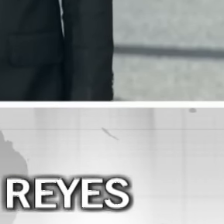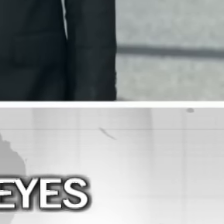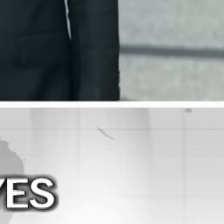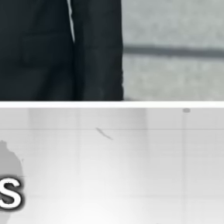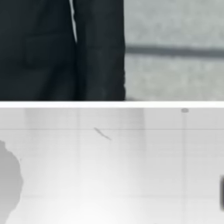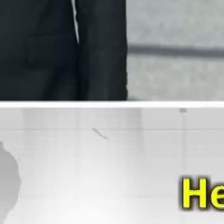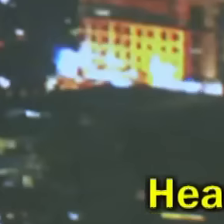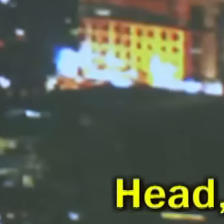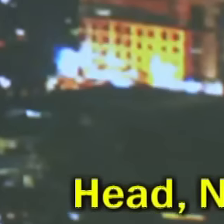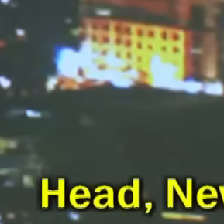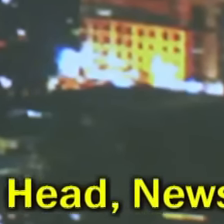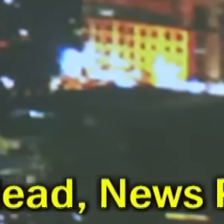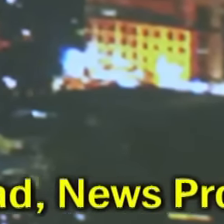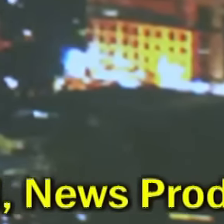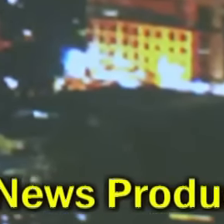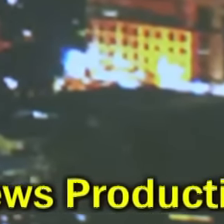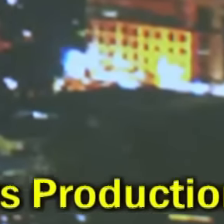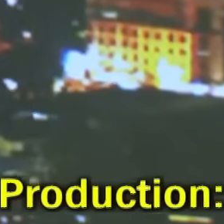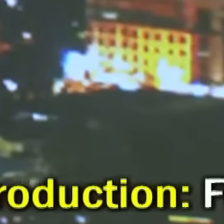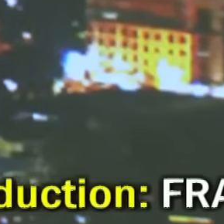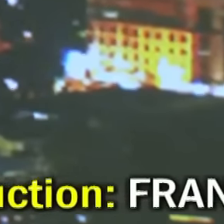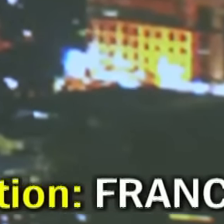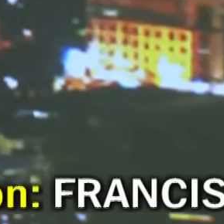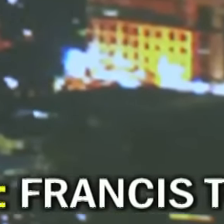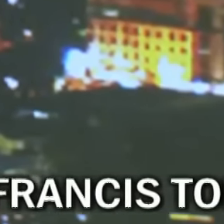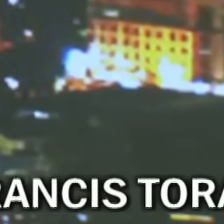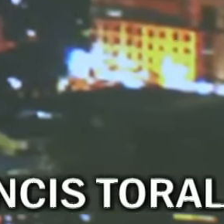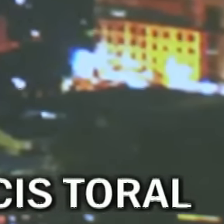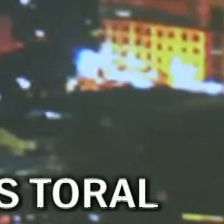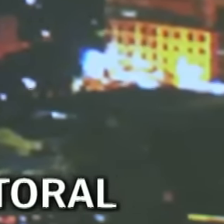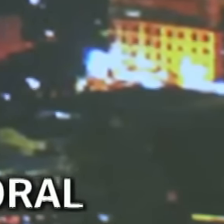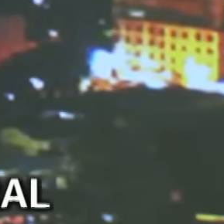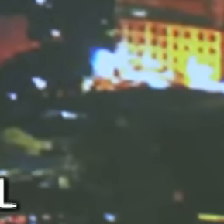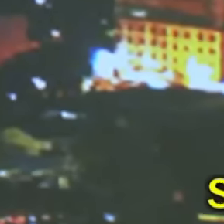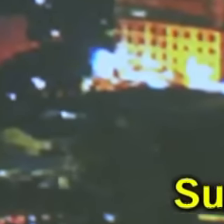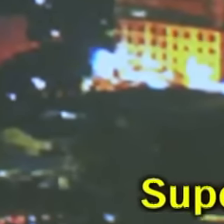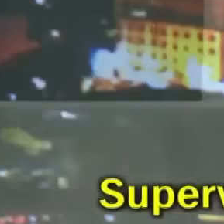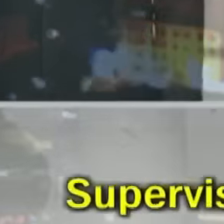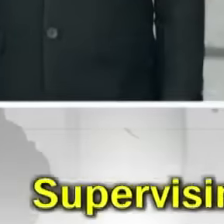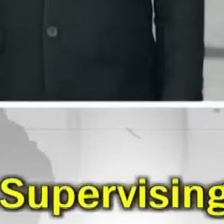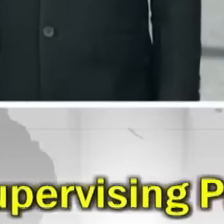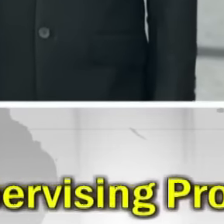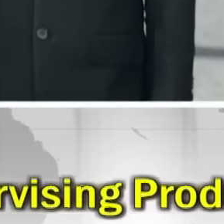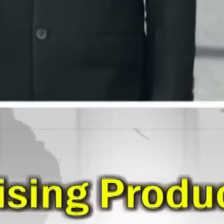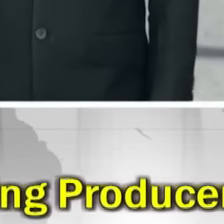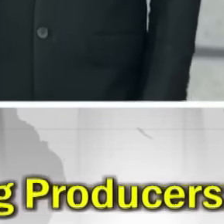kapamilya. Maraming salamat at magandang gabi. Bayan!